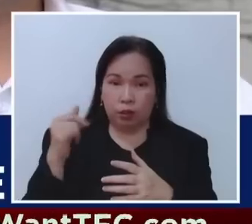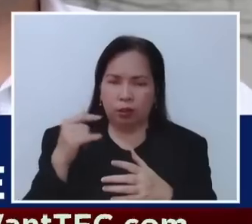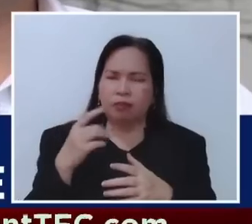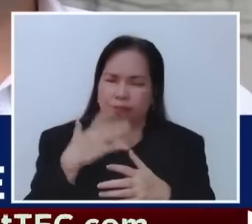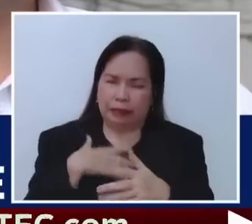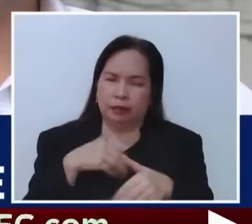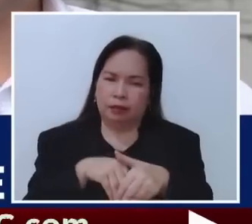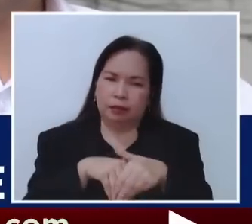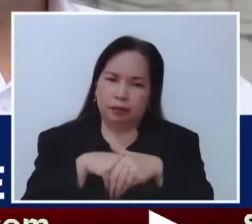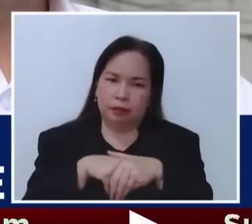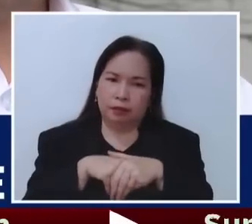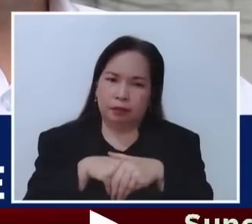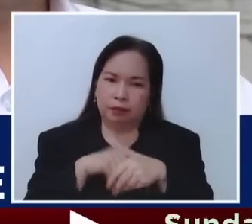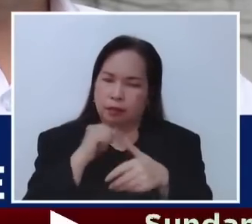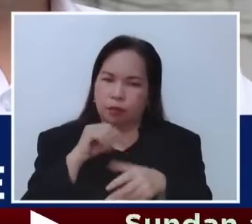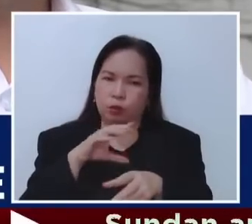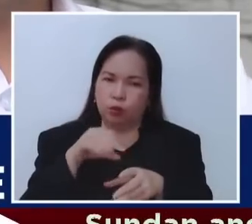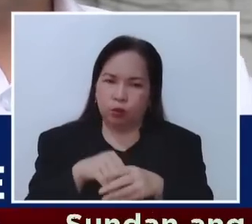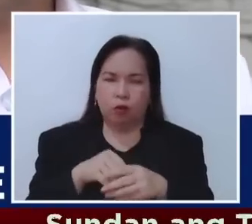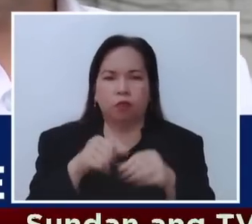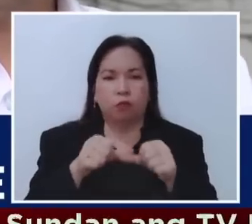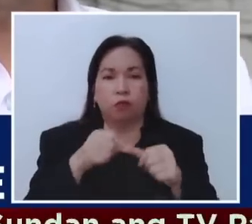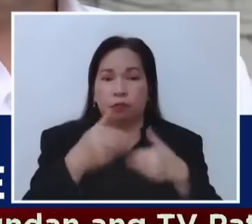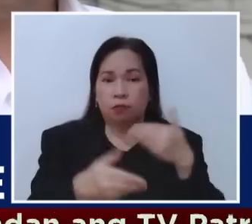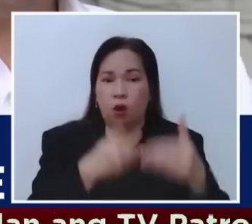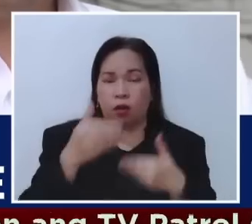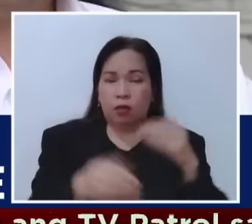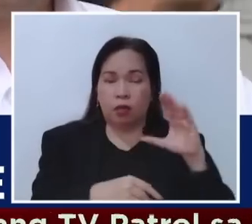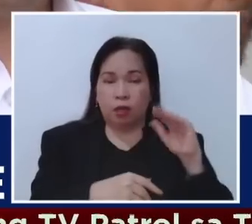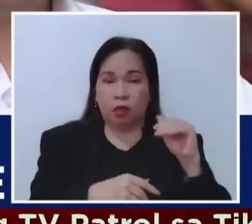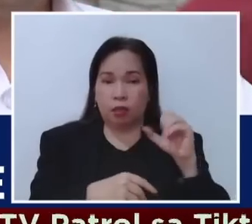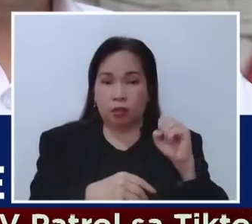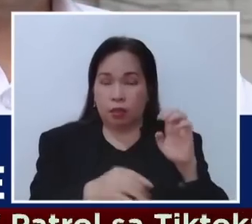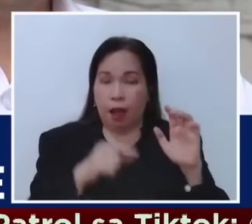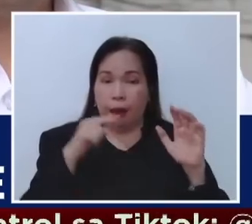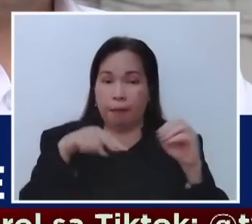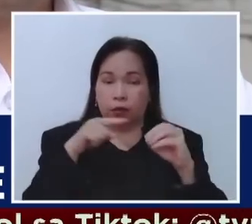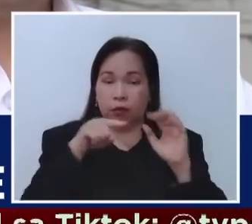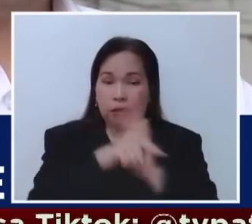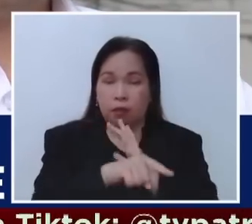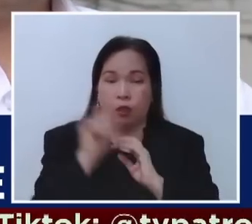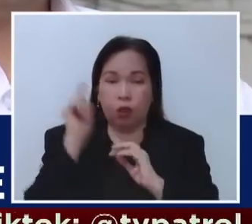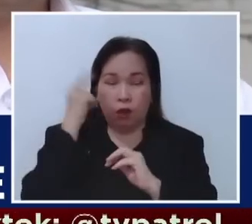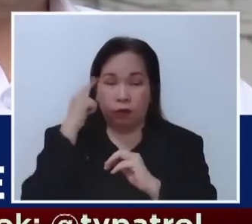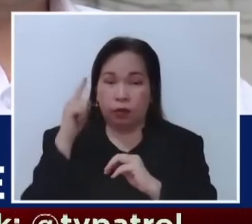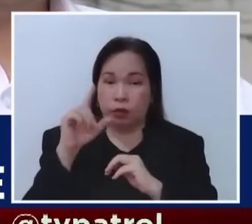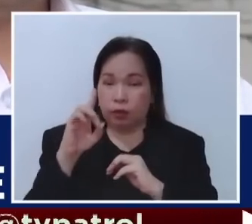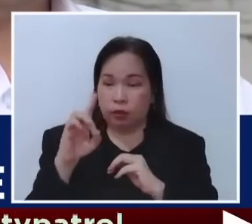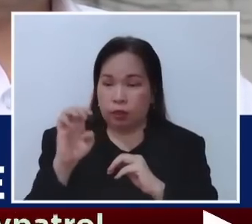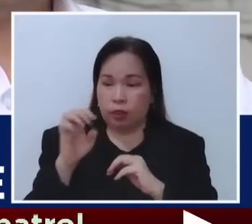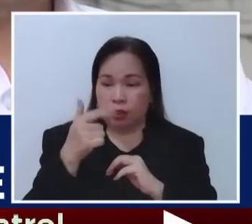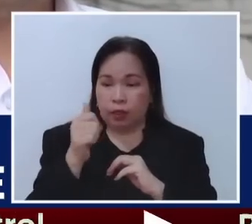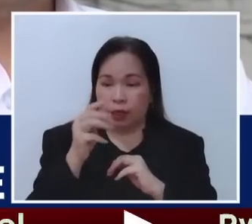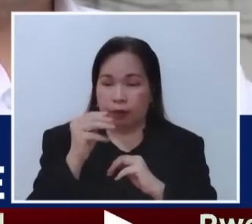ni Congressman Teves dito sa murder case. Sapagkat para sa amin, ay pronounced na siya